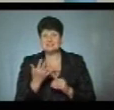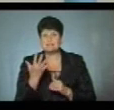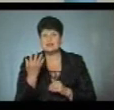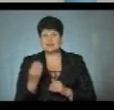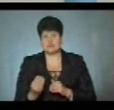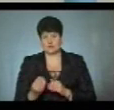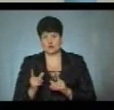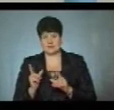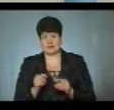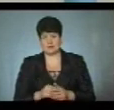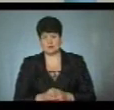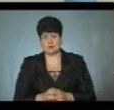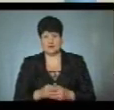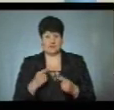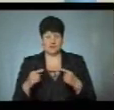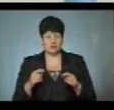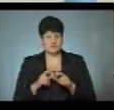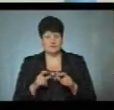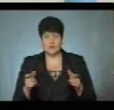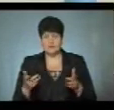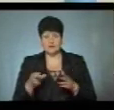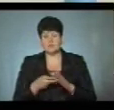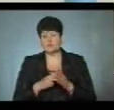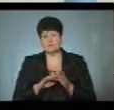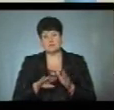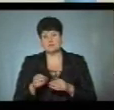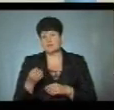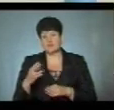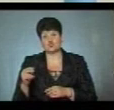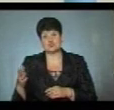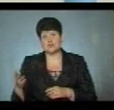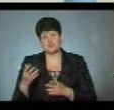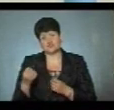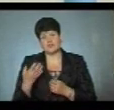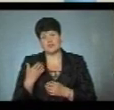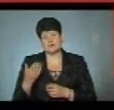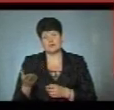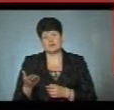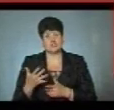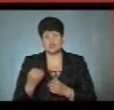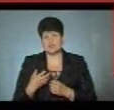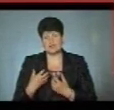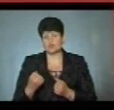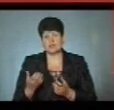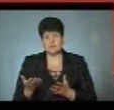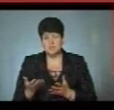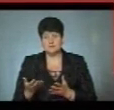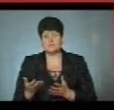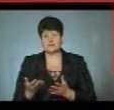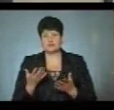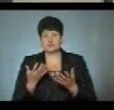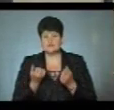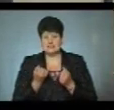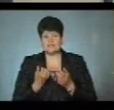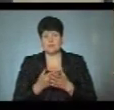до заїзду. А в решта закладах планується там вже після 15 числа, то ті ще не мають. Вони ще не отримали. Навіть якщо взяти в